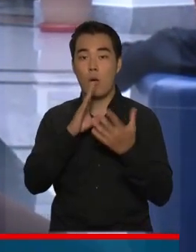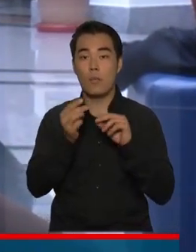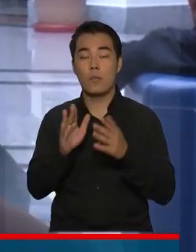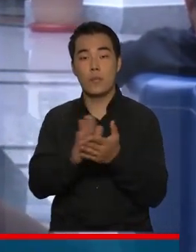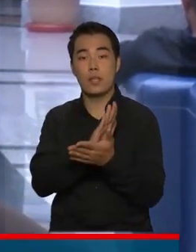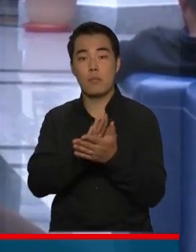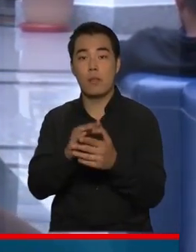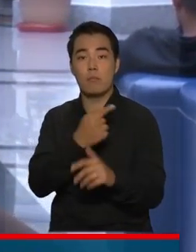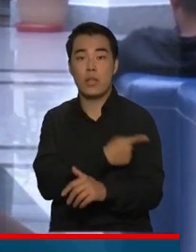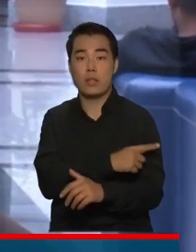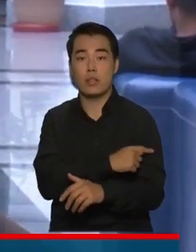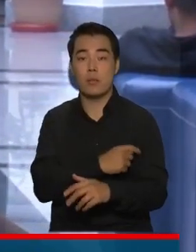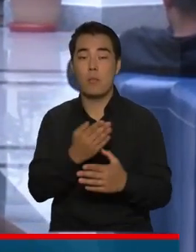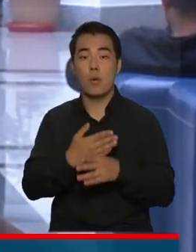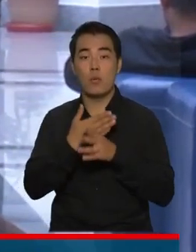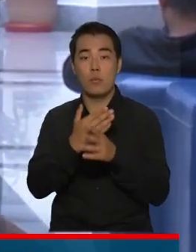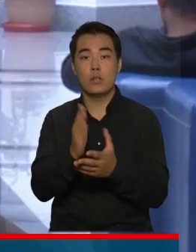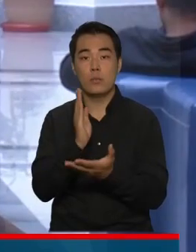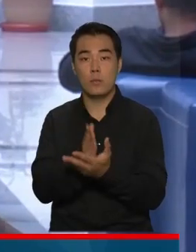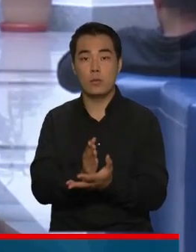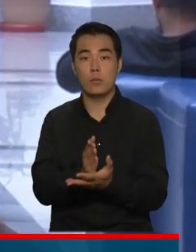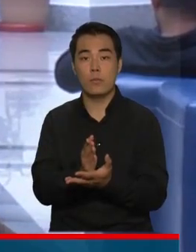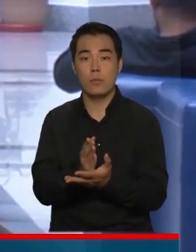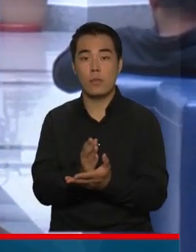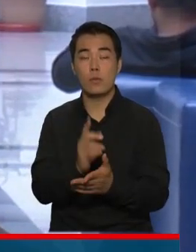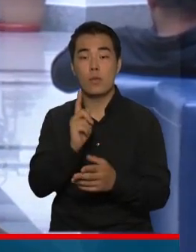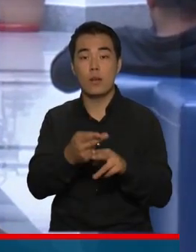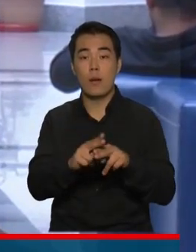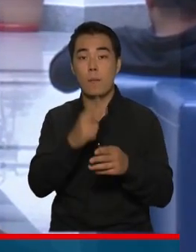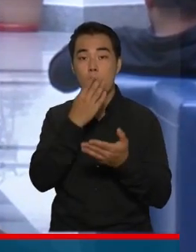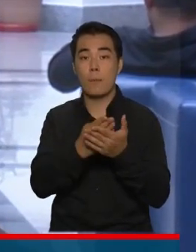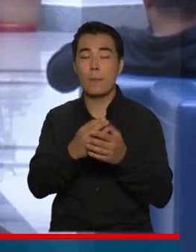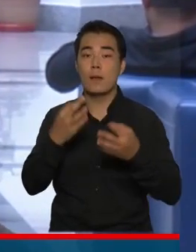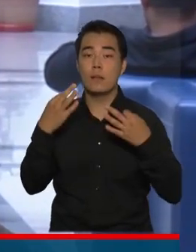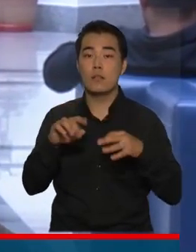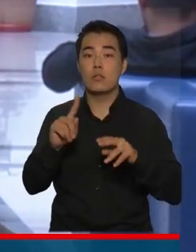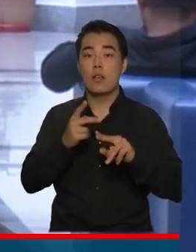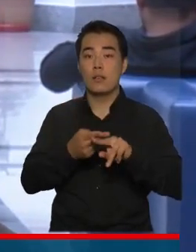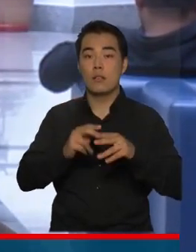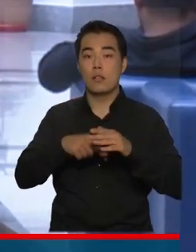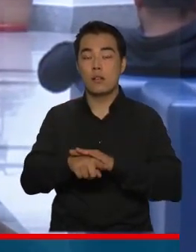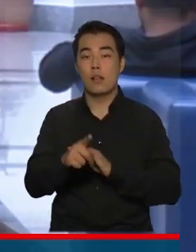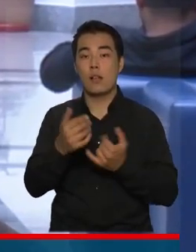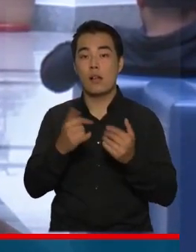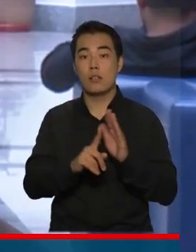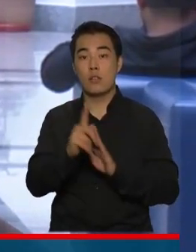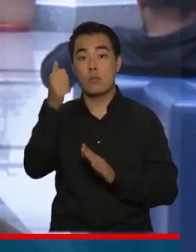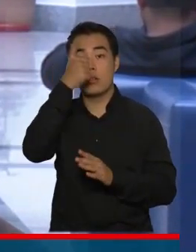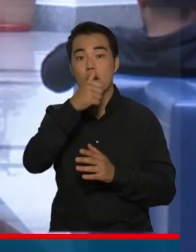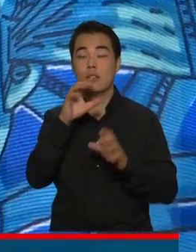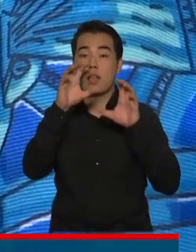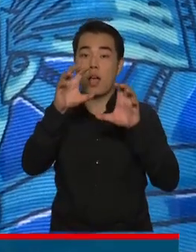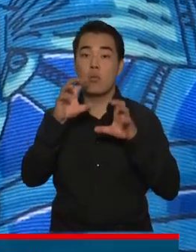тегін медициналық көмек көрсету. Бірақ бір биылғы ерекшелігі биылдан бастап заңгермен и